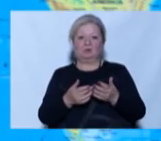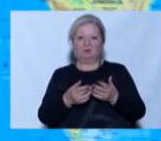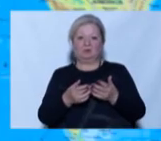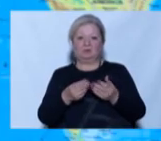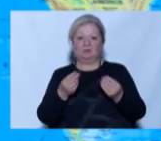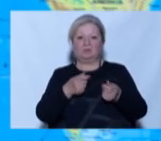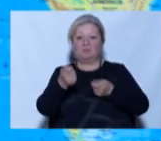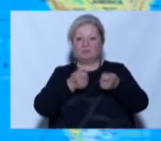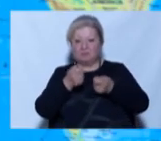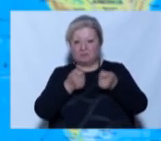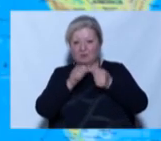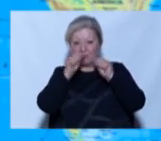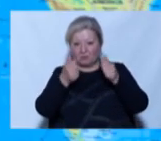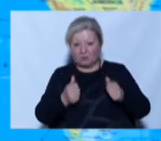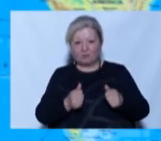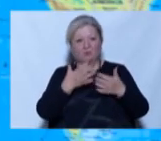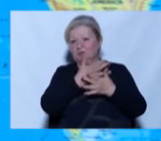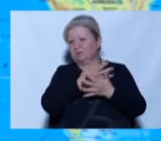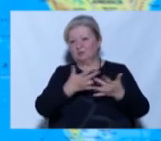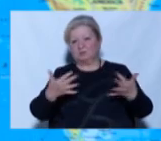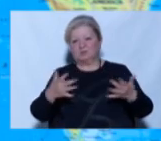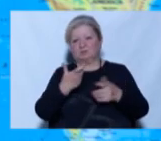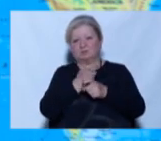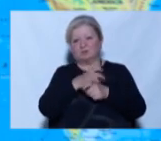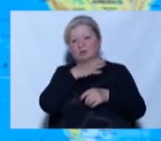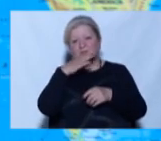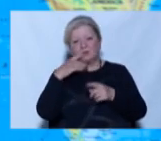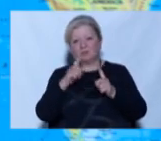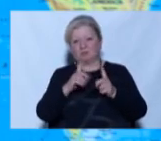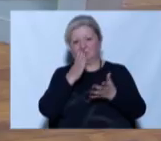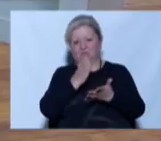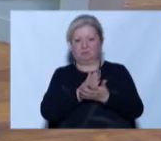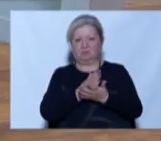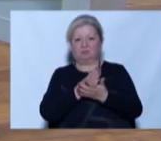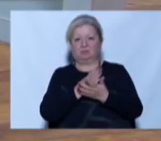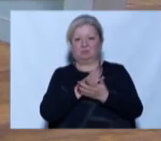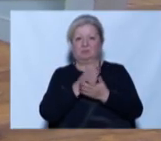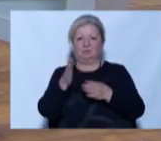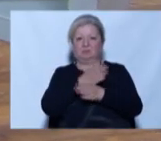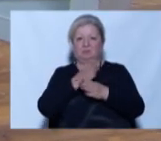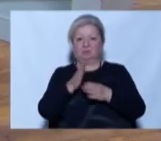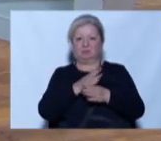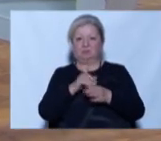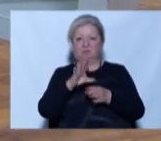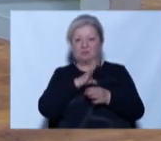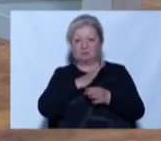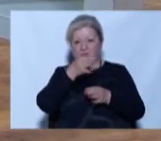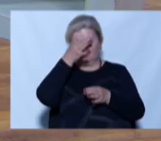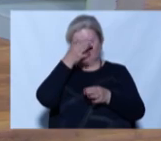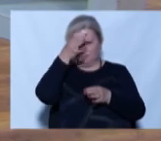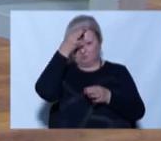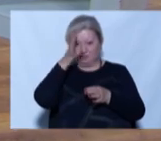ოდენობის მართვის ფორმების და ასე შემდეგ უამრავი სხვადასხვა დაყოფა არსებობს. ჩვენ ვახსენეთ, რომ